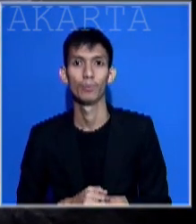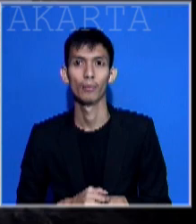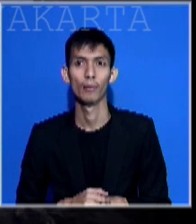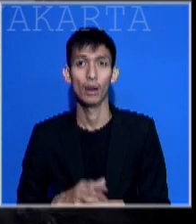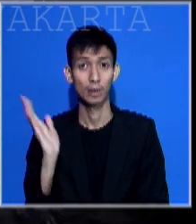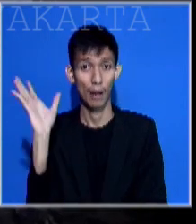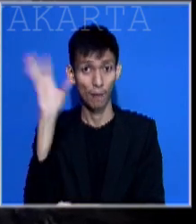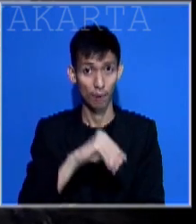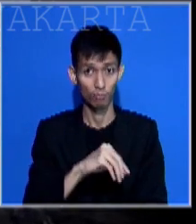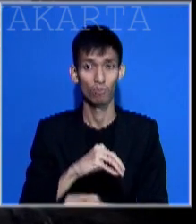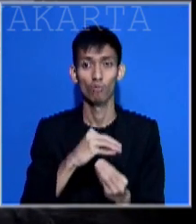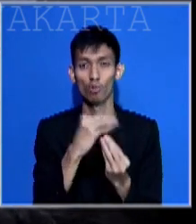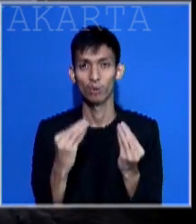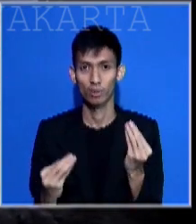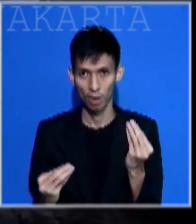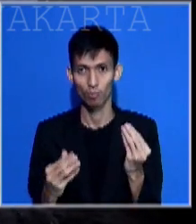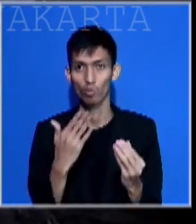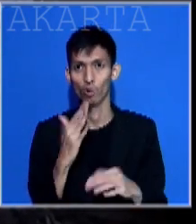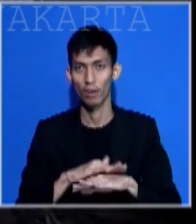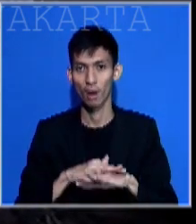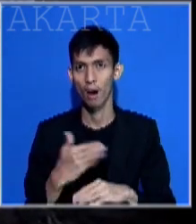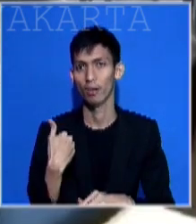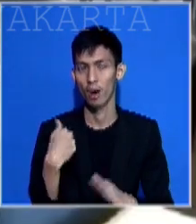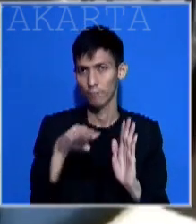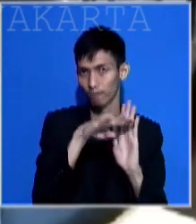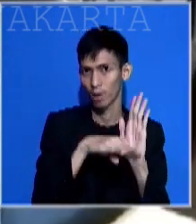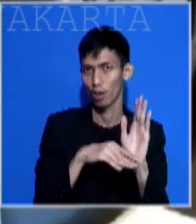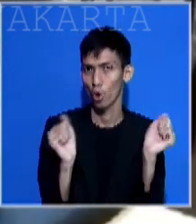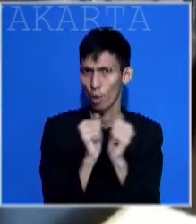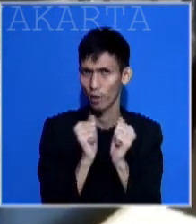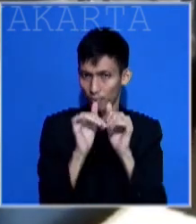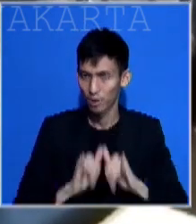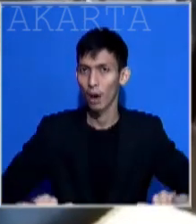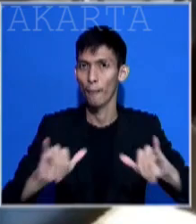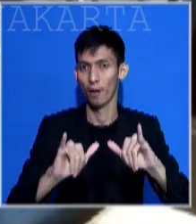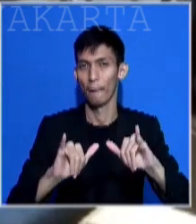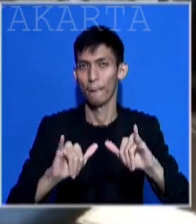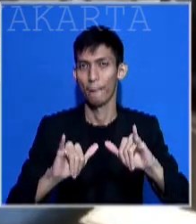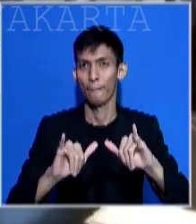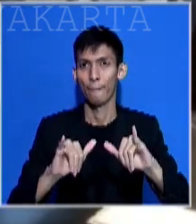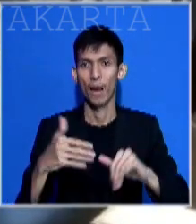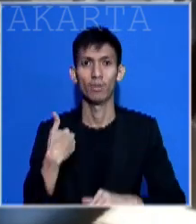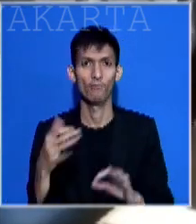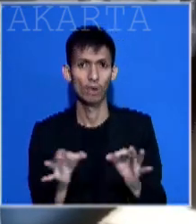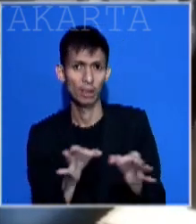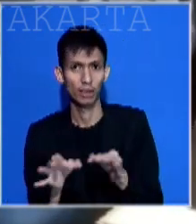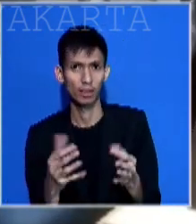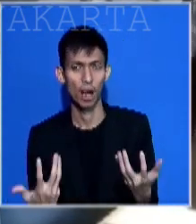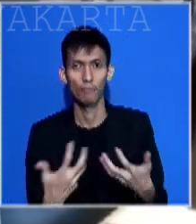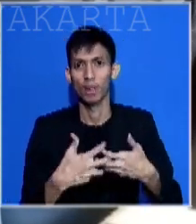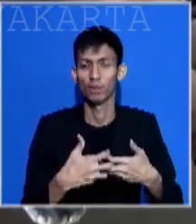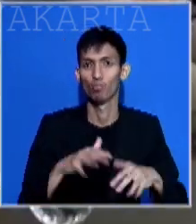diharapkan ada sebuah regulasi dan komitmen dari semua pemangku kebijakan dalam mengembangkan infrastruktur yang bisa diadaptasikan dengan kultural